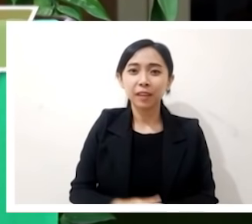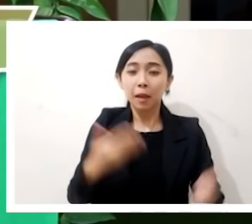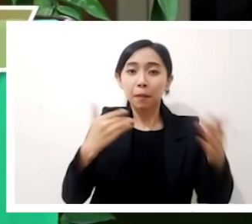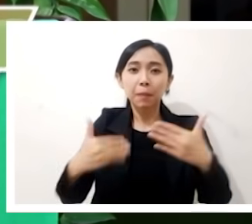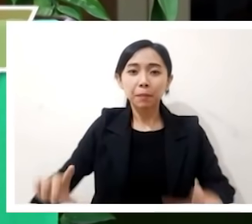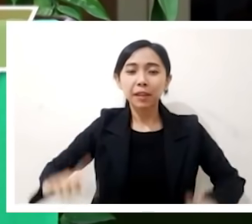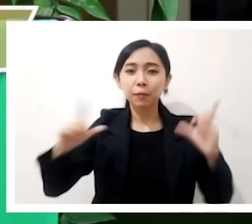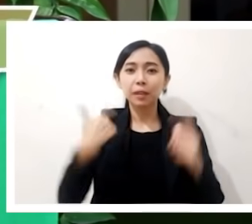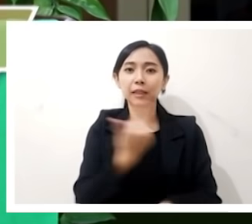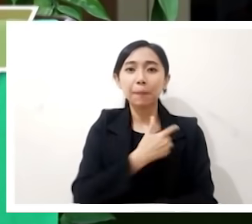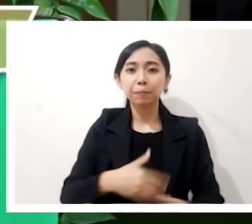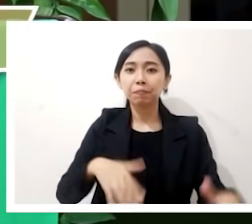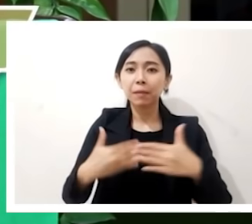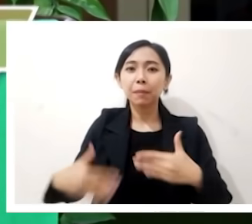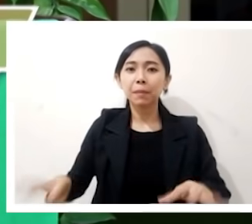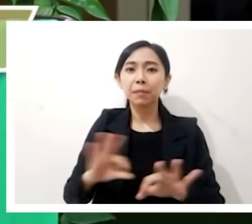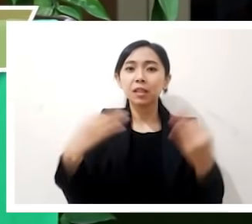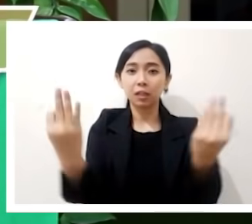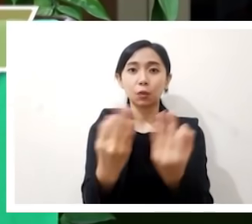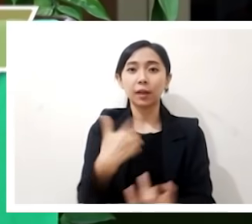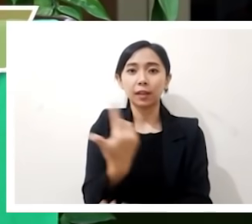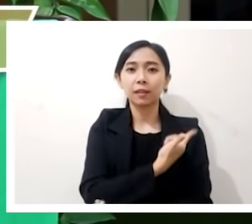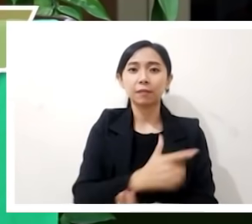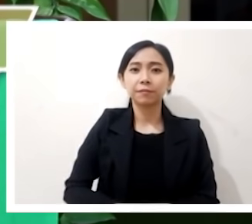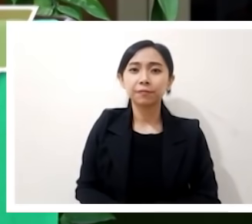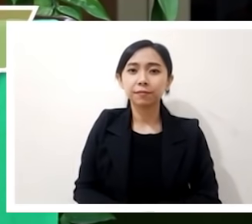hidup kita, memimpin keluarga-keluarga kita.